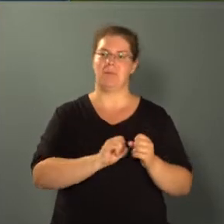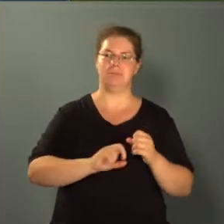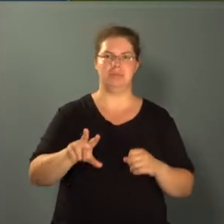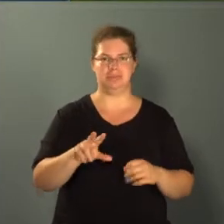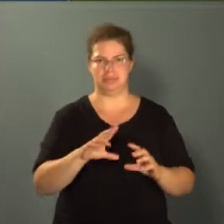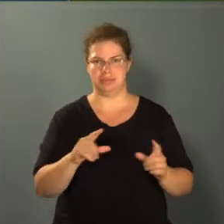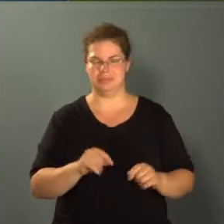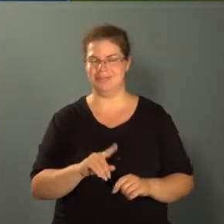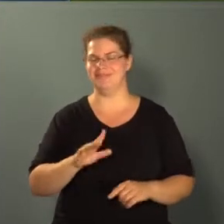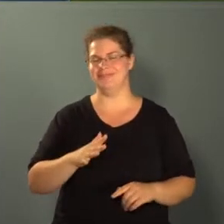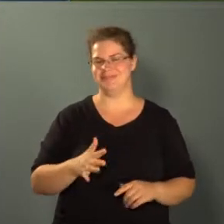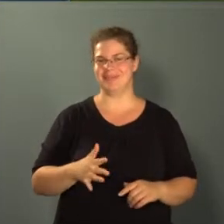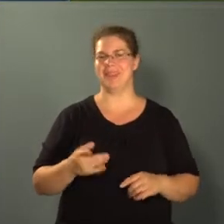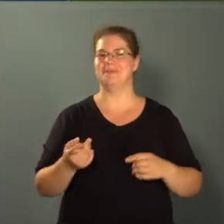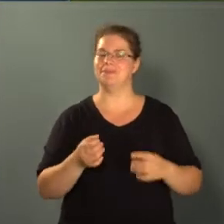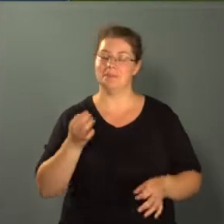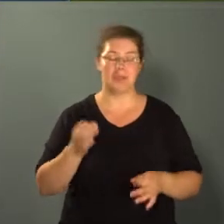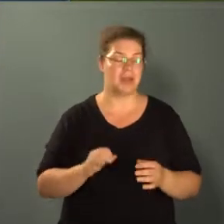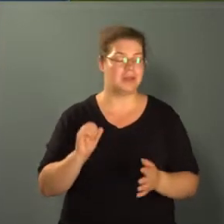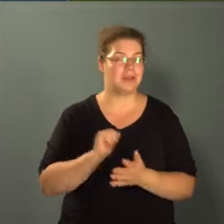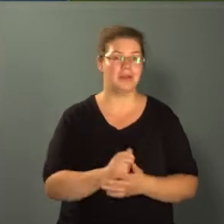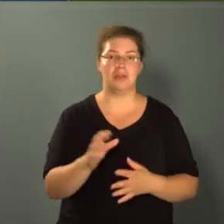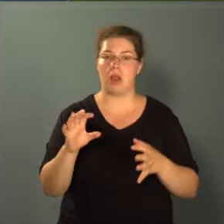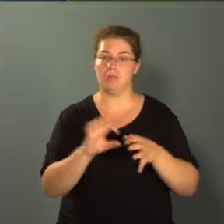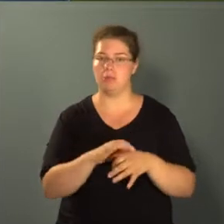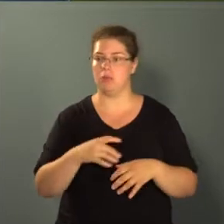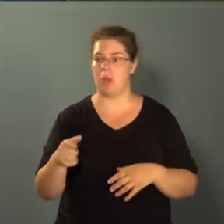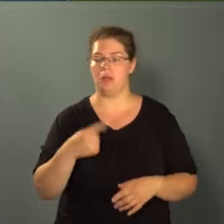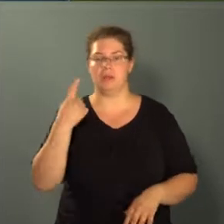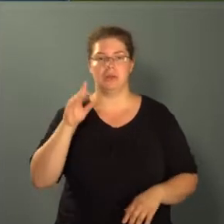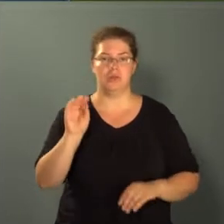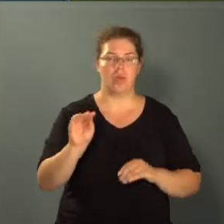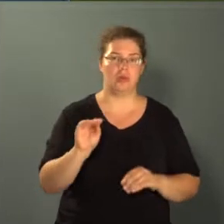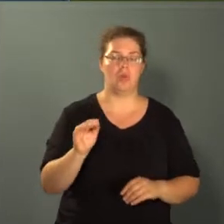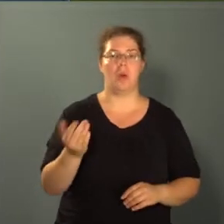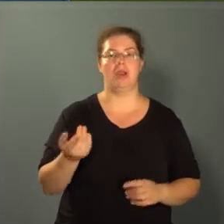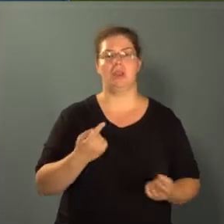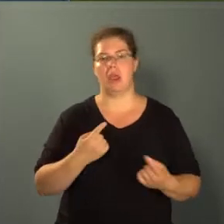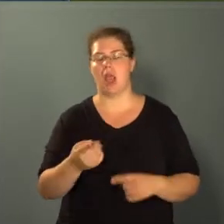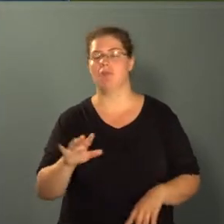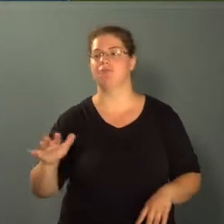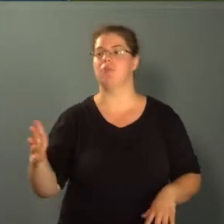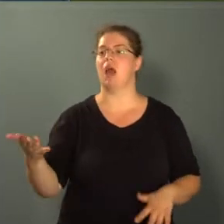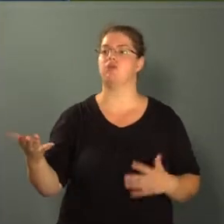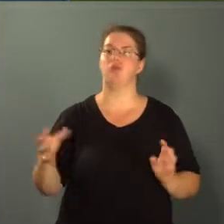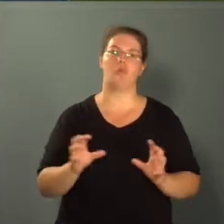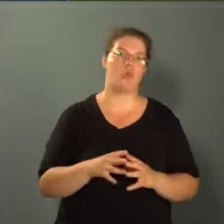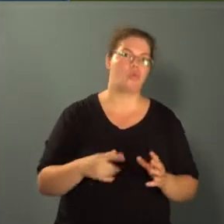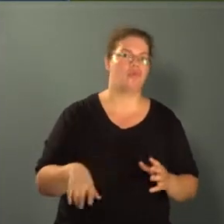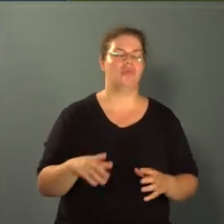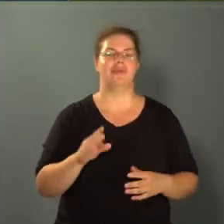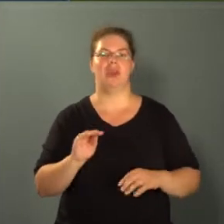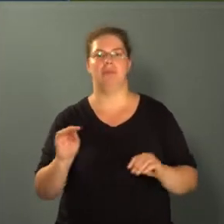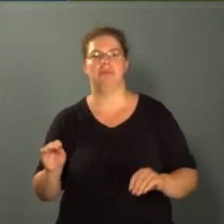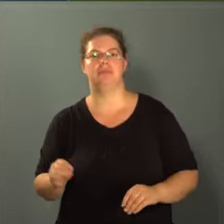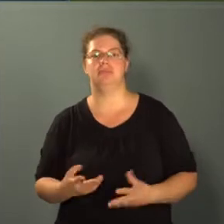hanem pillanatok alatt egymással kapcsolatot tudnak létesíteni, meg tudják szólítani egymást, a közösséget,